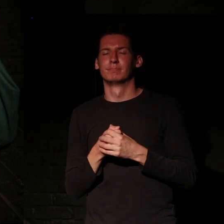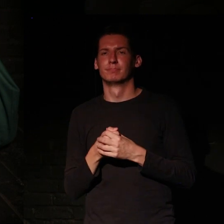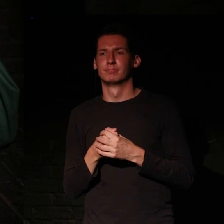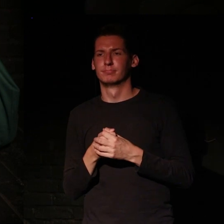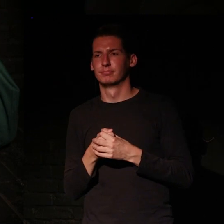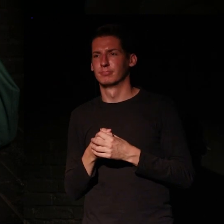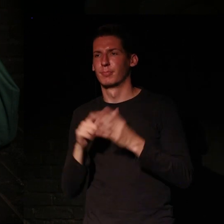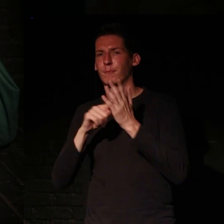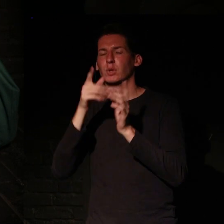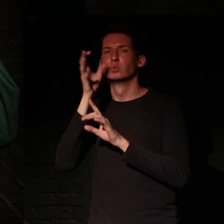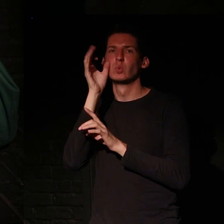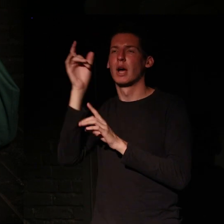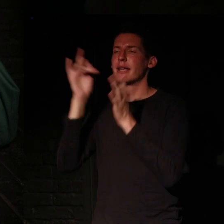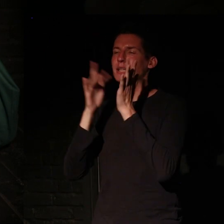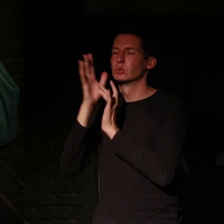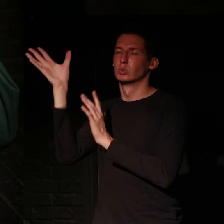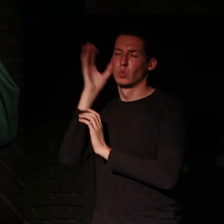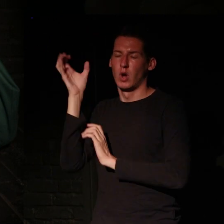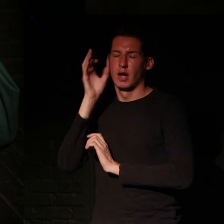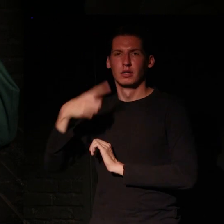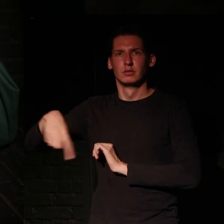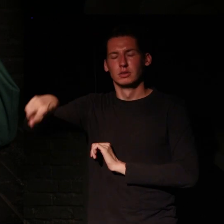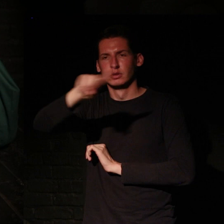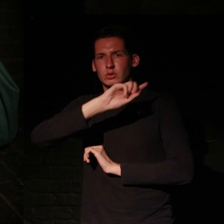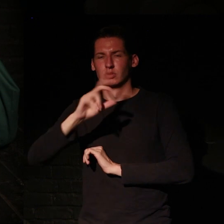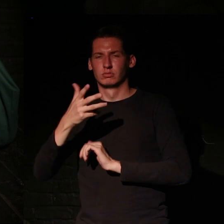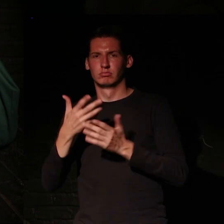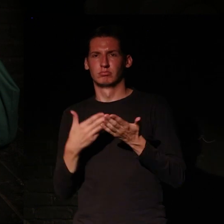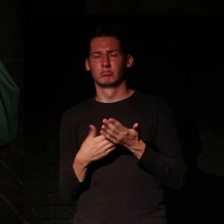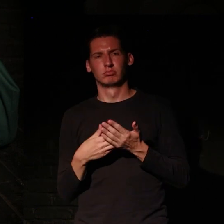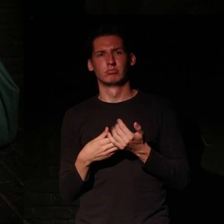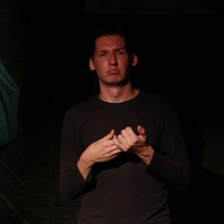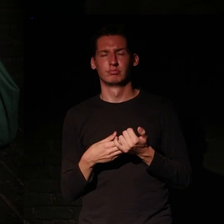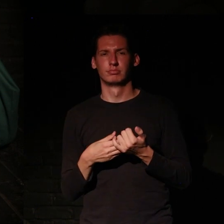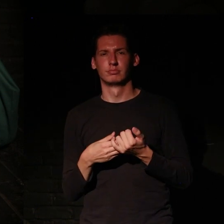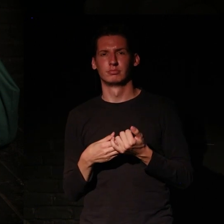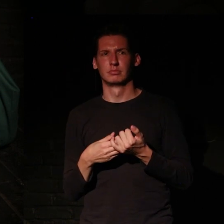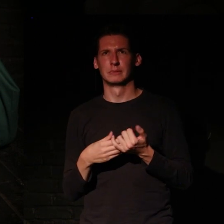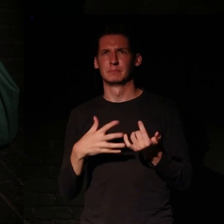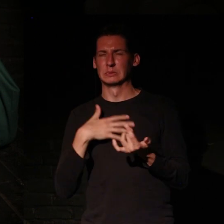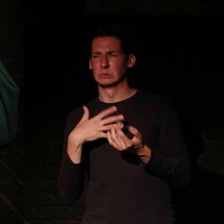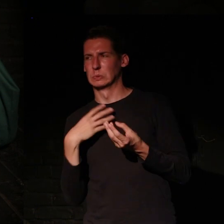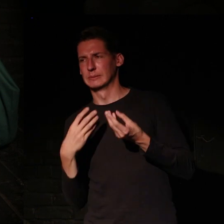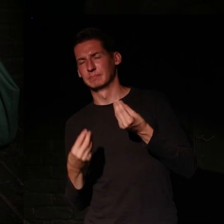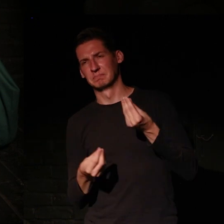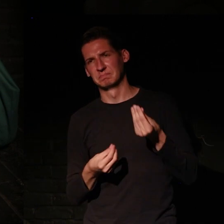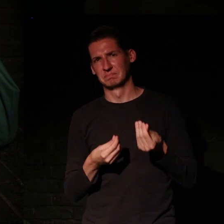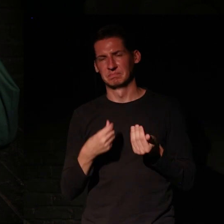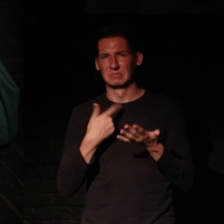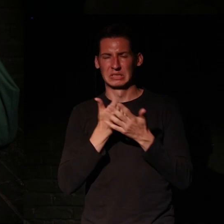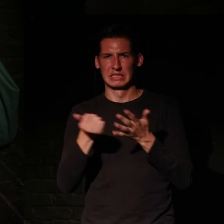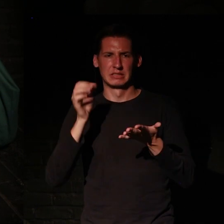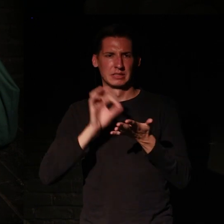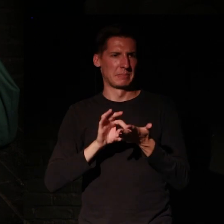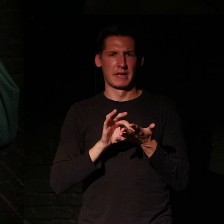na piersi Jezusa i utożsamiamy go z Janem. To wcale nie jest takie pewne i być może